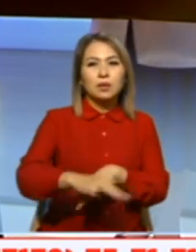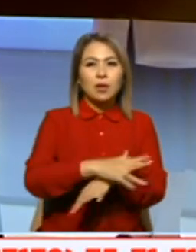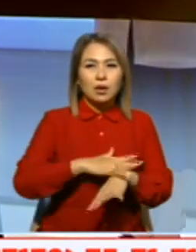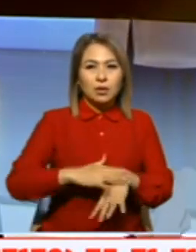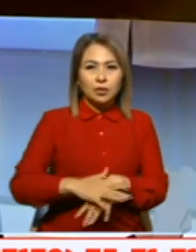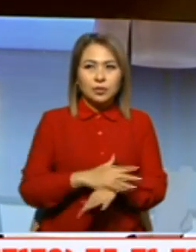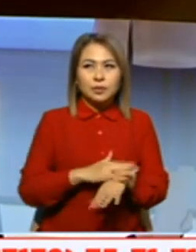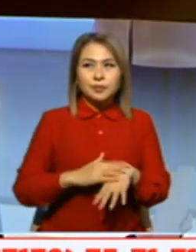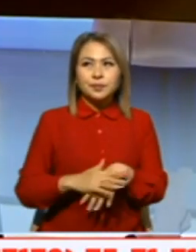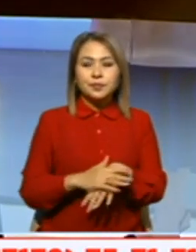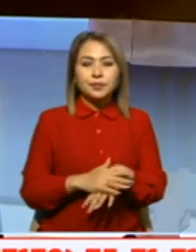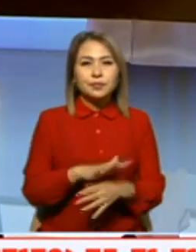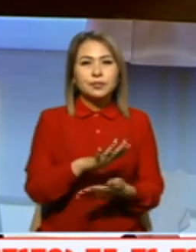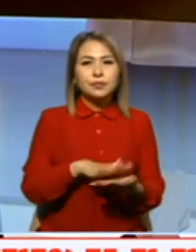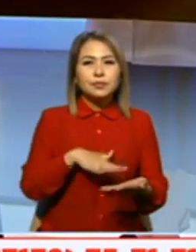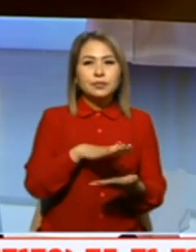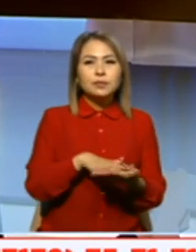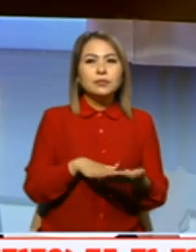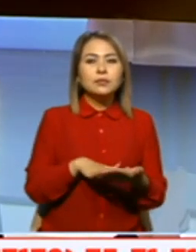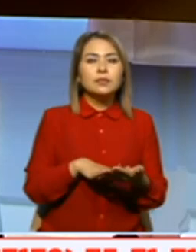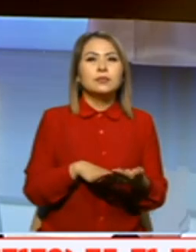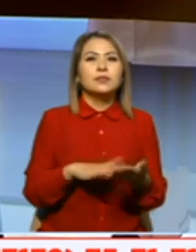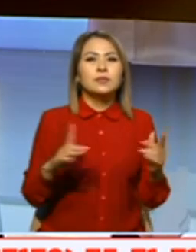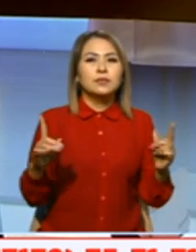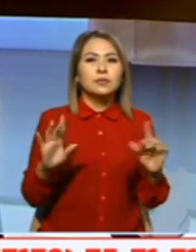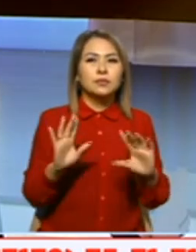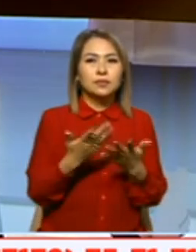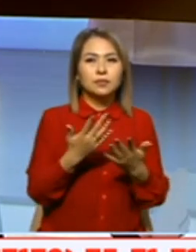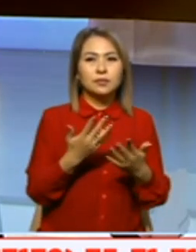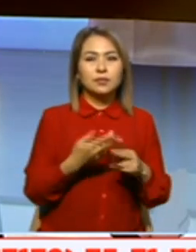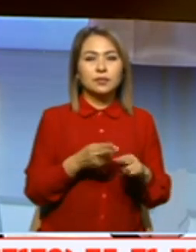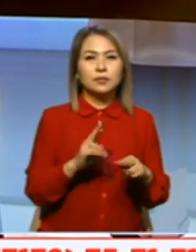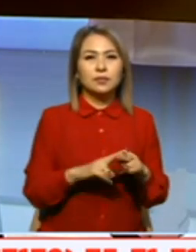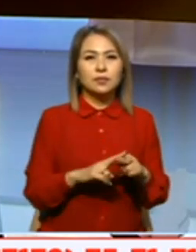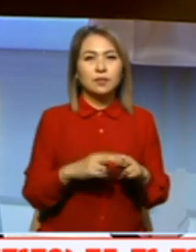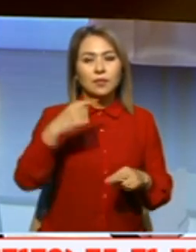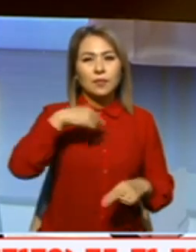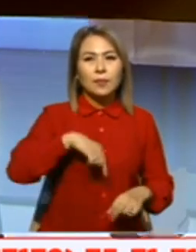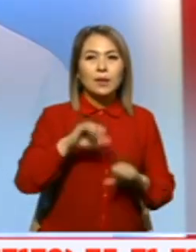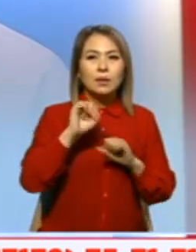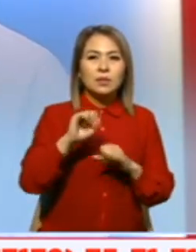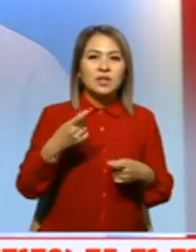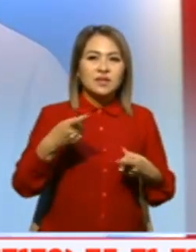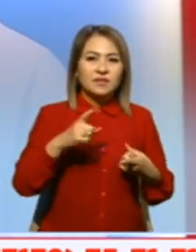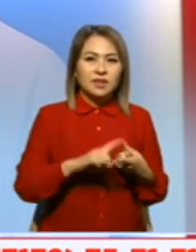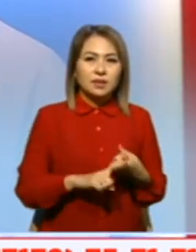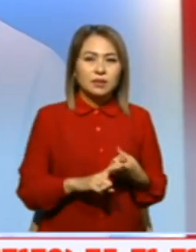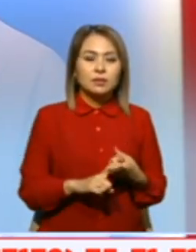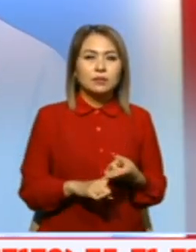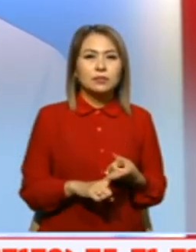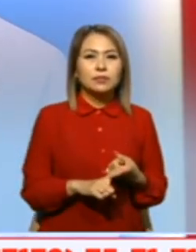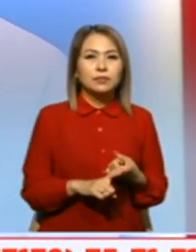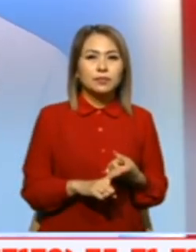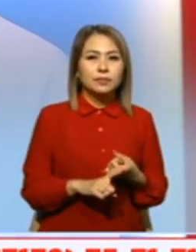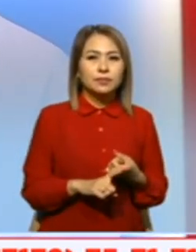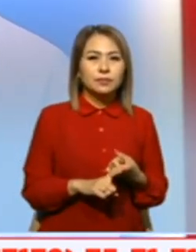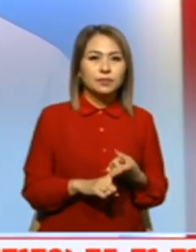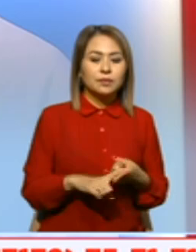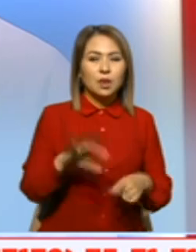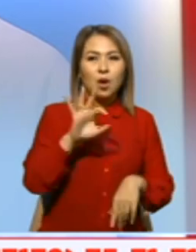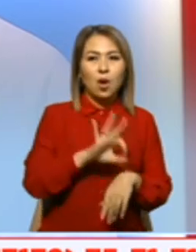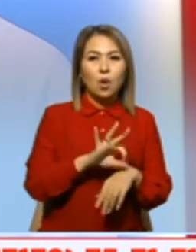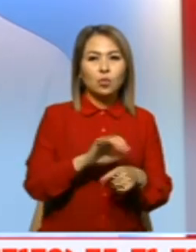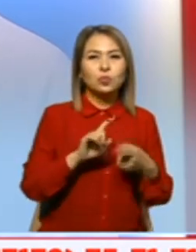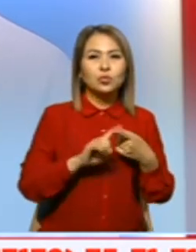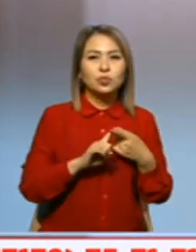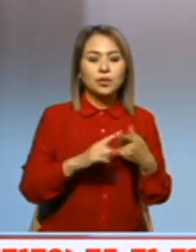бастайды. Ары қарай жаңағы кездесетін, енді ол ары қарай иммунитетіне байланысты тағы да, ауруды жұқтыру